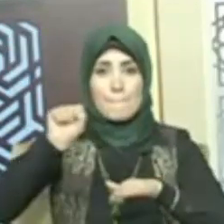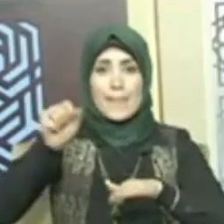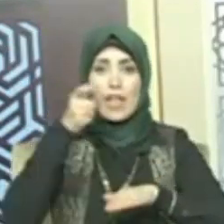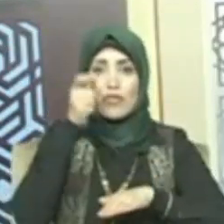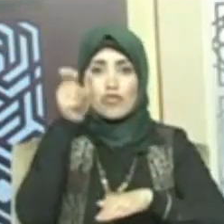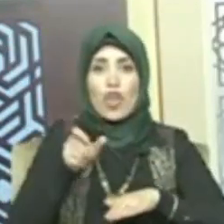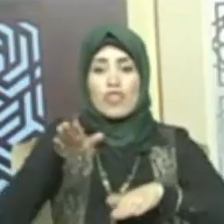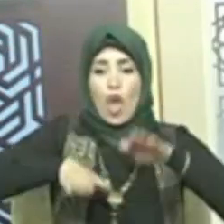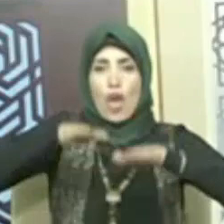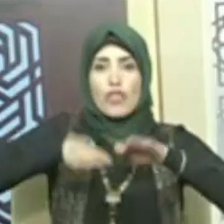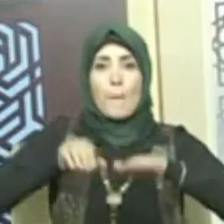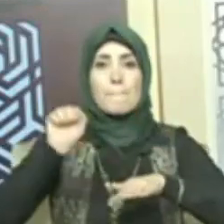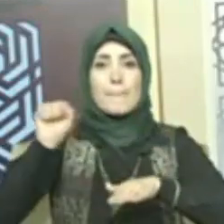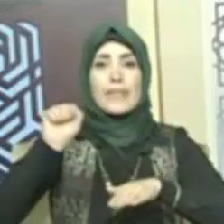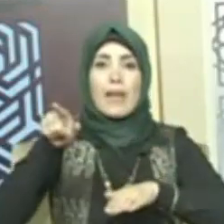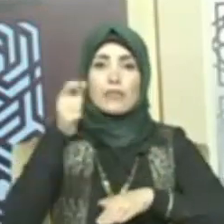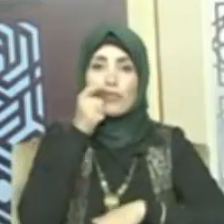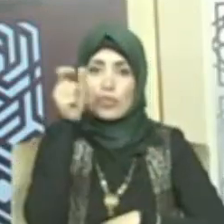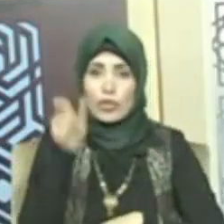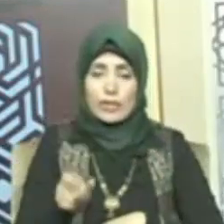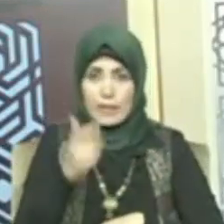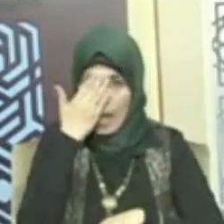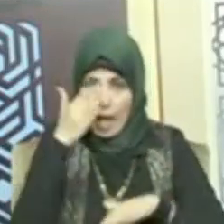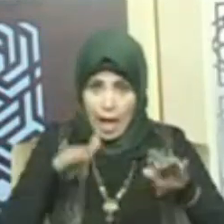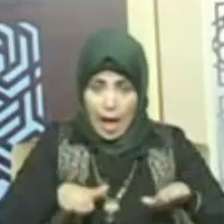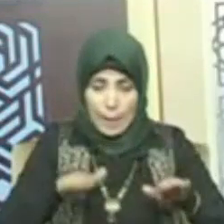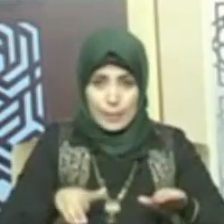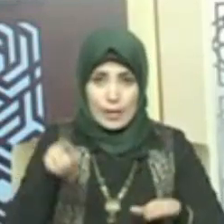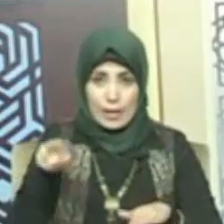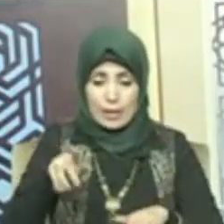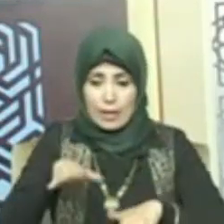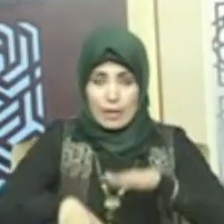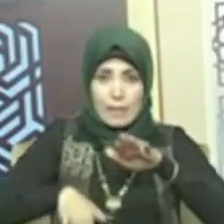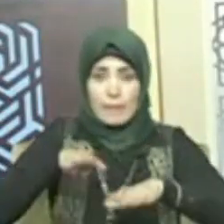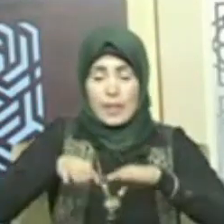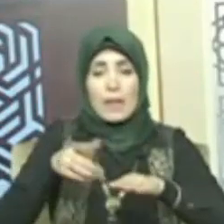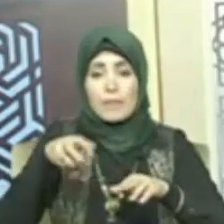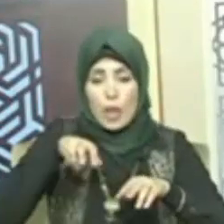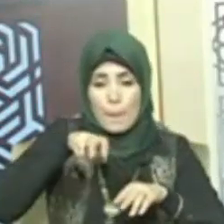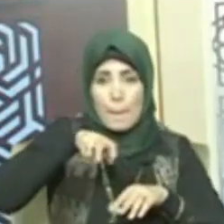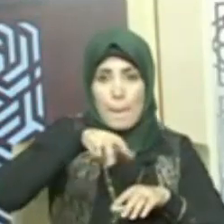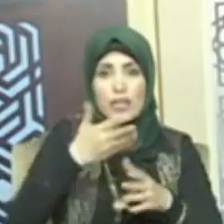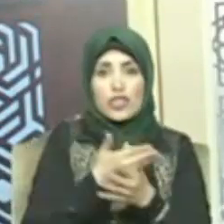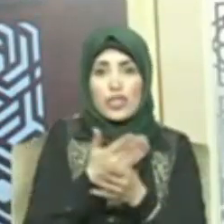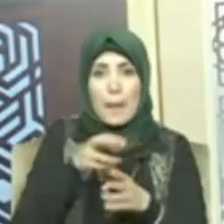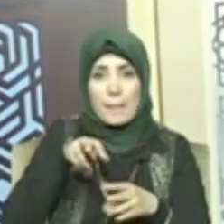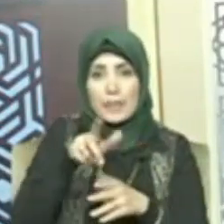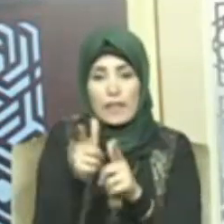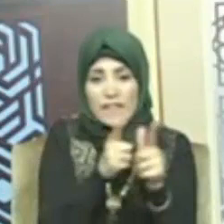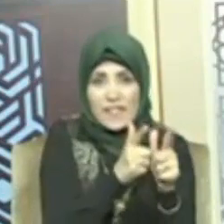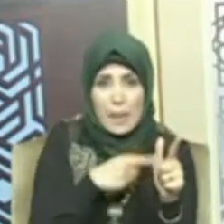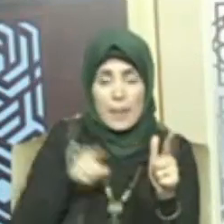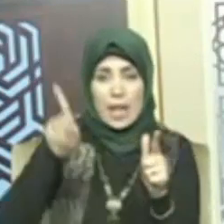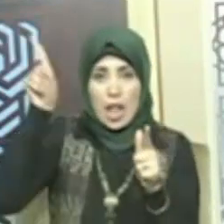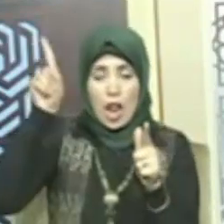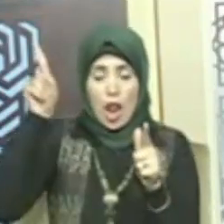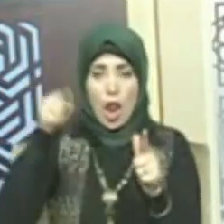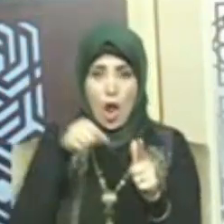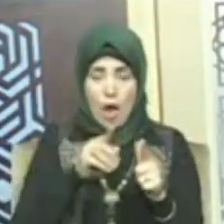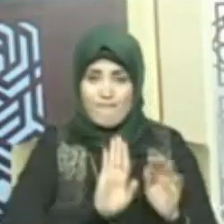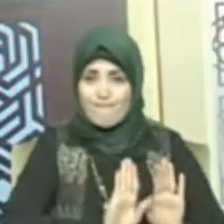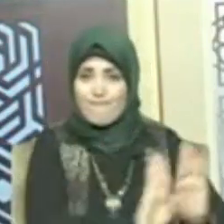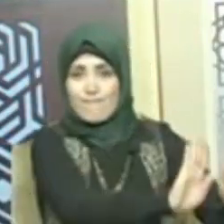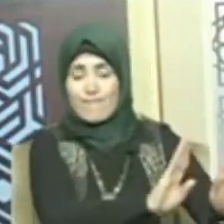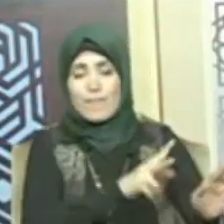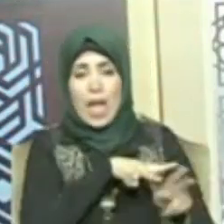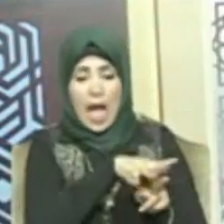قدم عبد تغبرت في سبيل الله حرمهما على